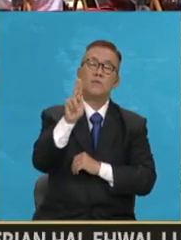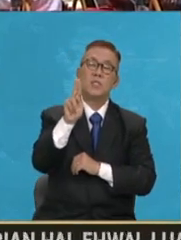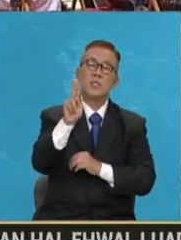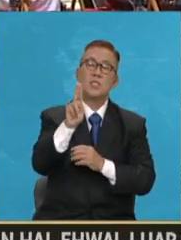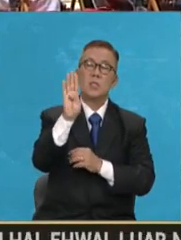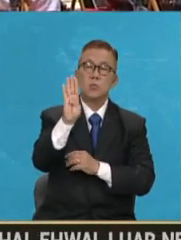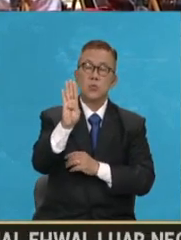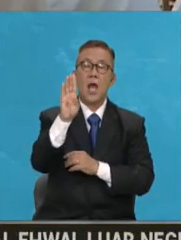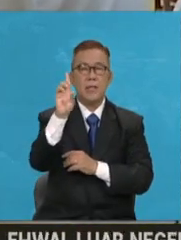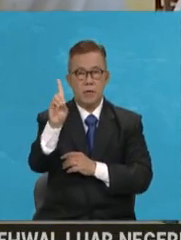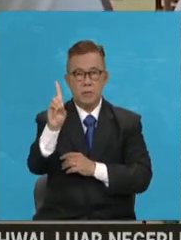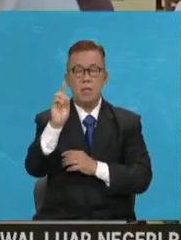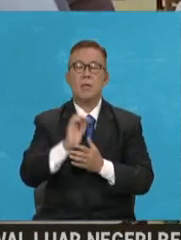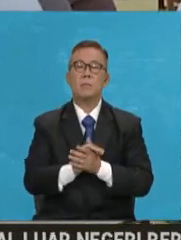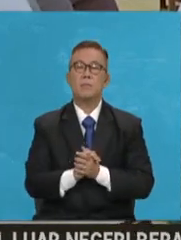Muhammad